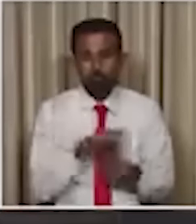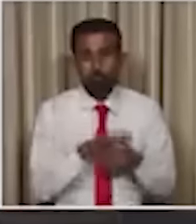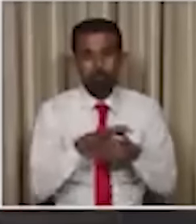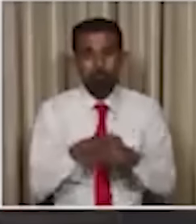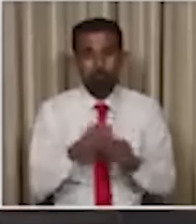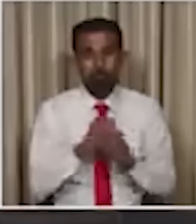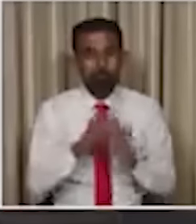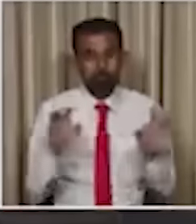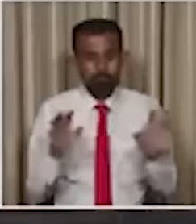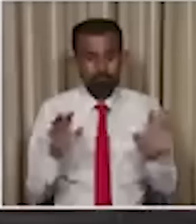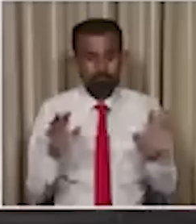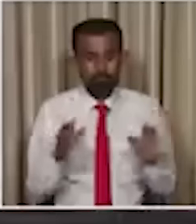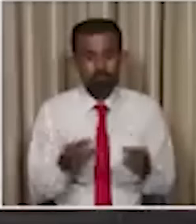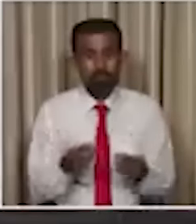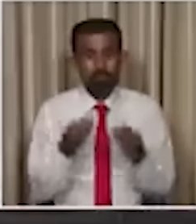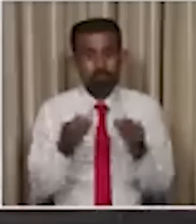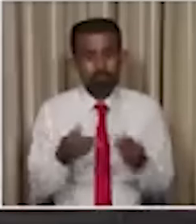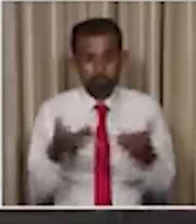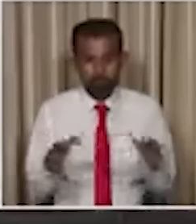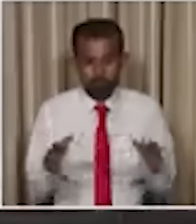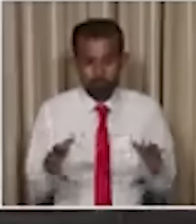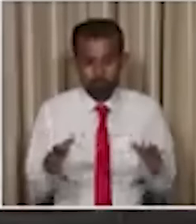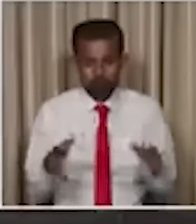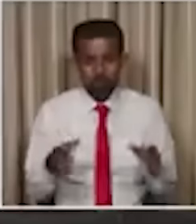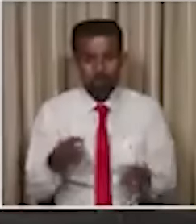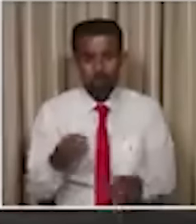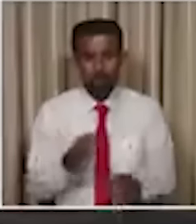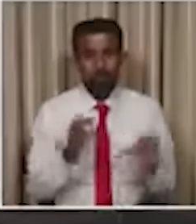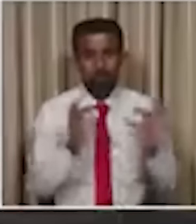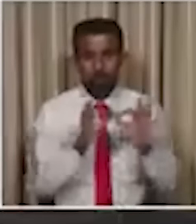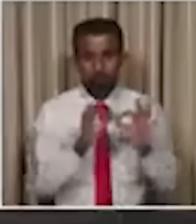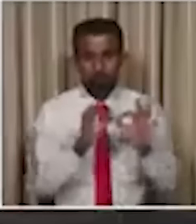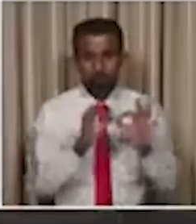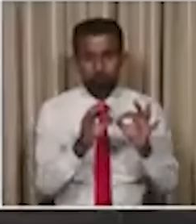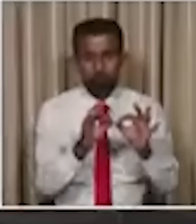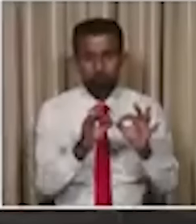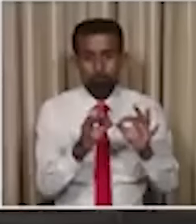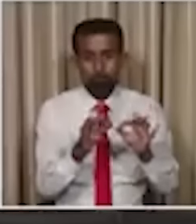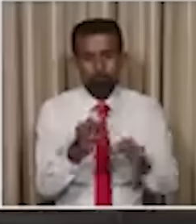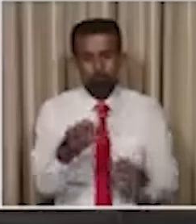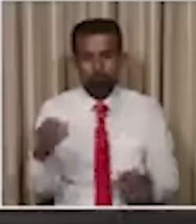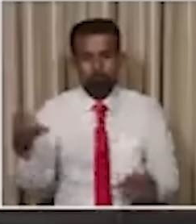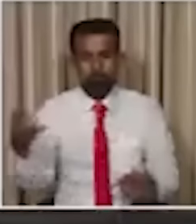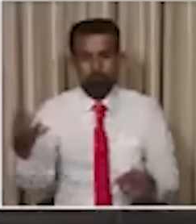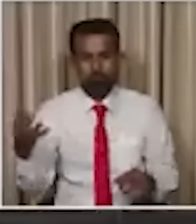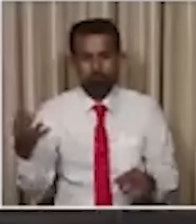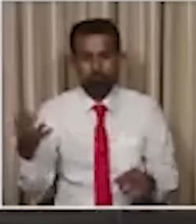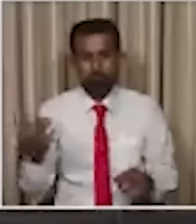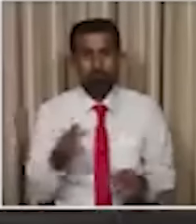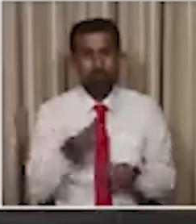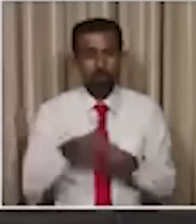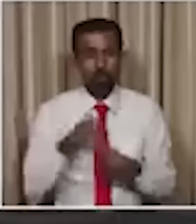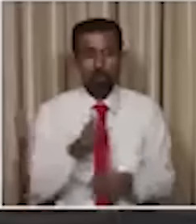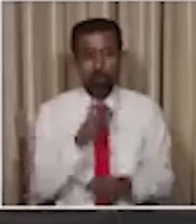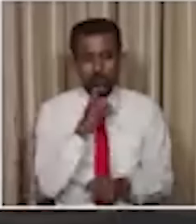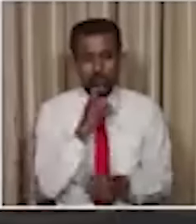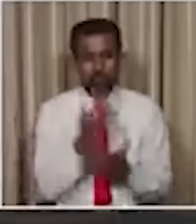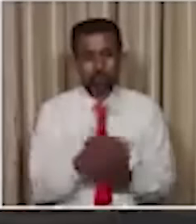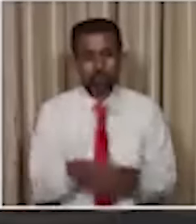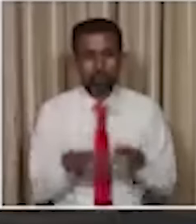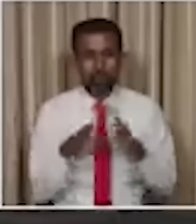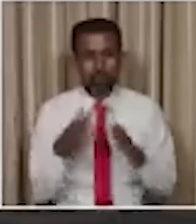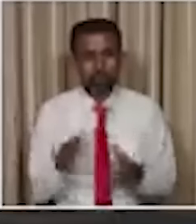ප්‍රකාශ ලබා දී අතර මේ සම්බන්ධව අංක B අංකයක් තියෙනවා යටතේ කොටුව මහේස්ත්‍රාත් අධිකරණයට කරුණු වාර්තා කර